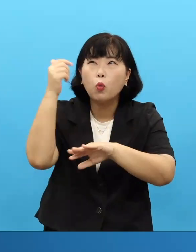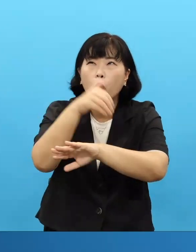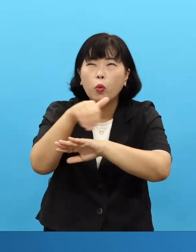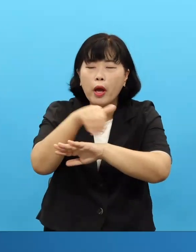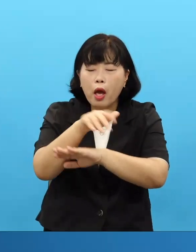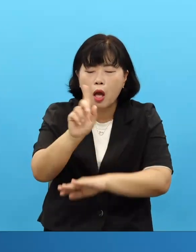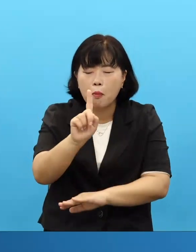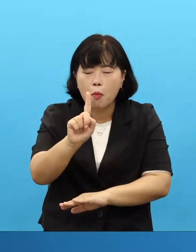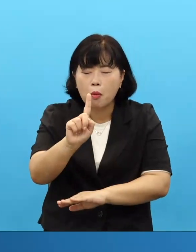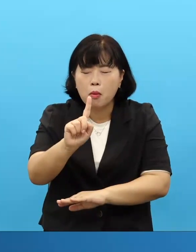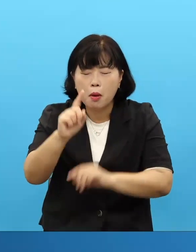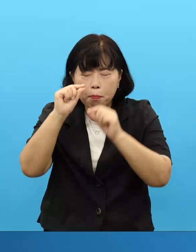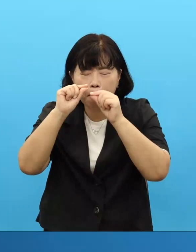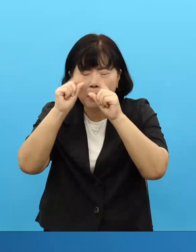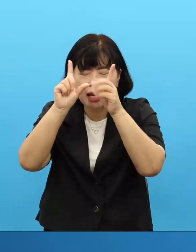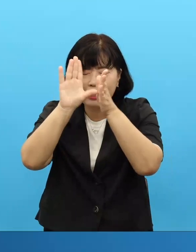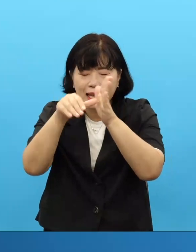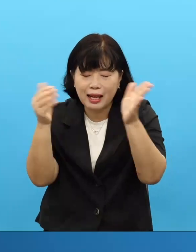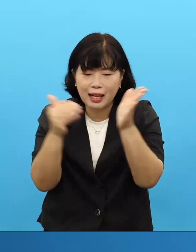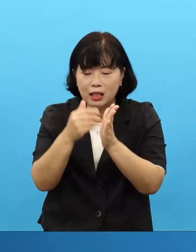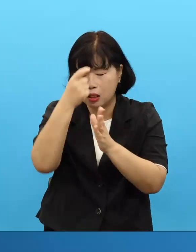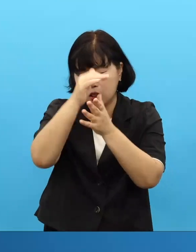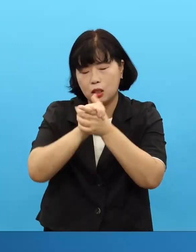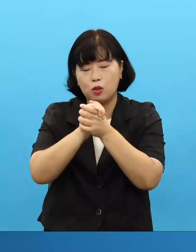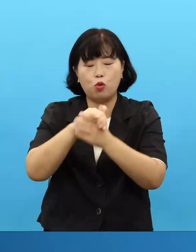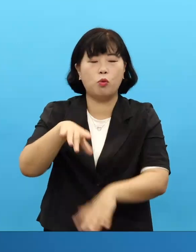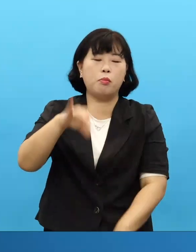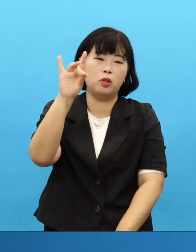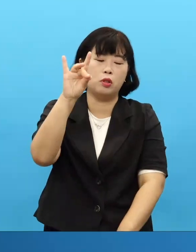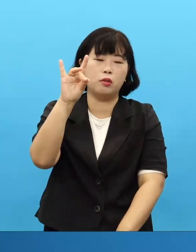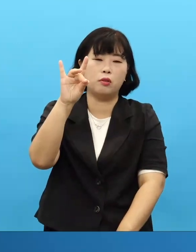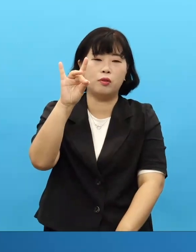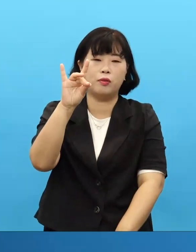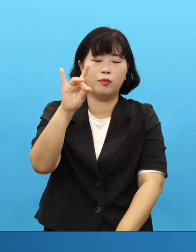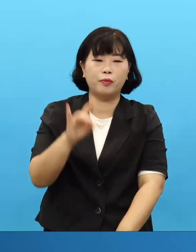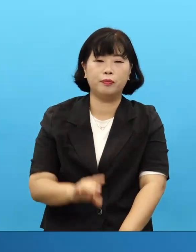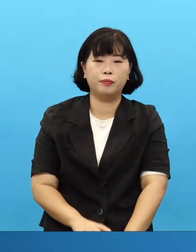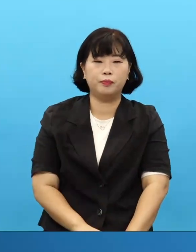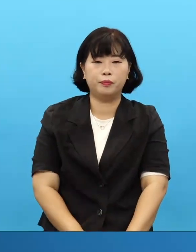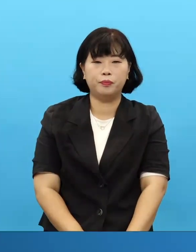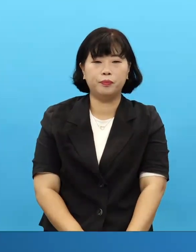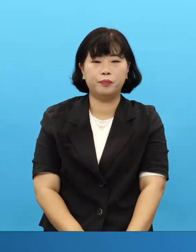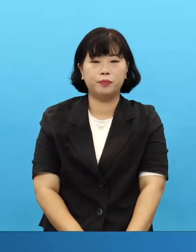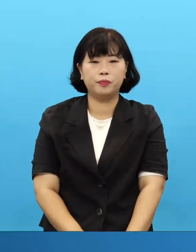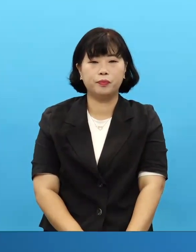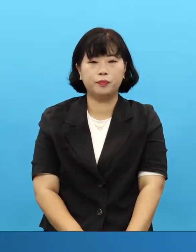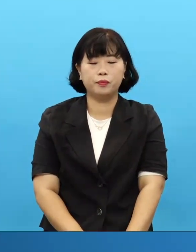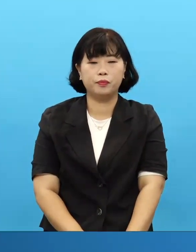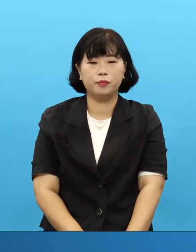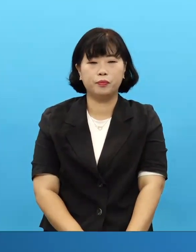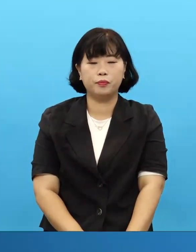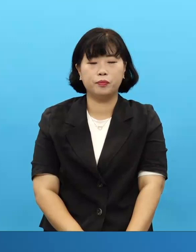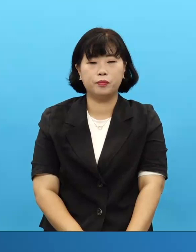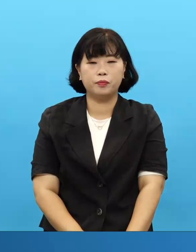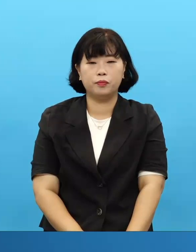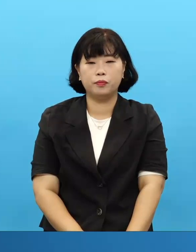it is God's absolute plan. We must discover that. 이렇게 되어지면은 어떤 답이 오는 거니까? And once that happens,